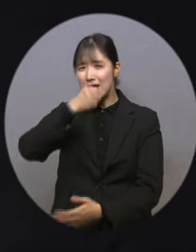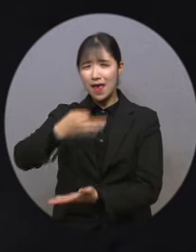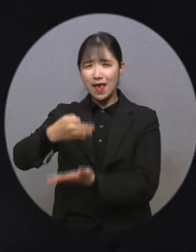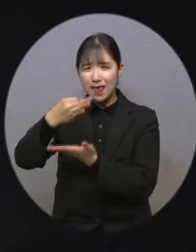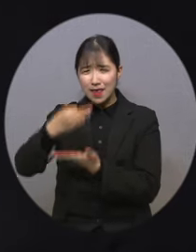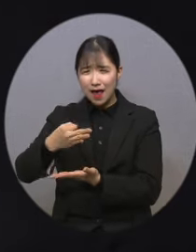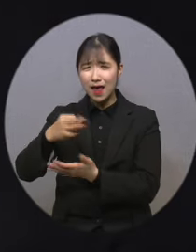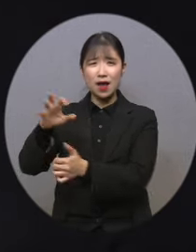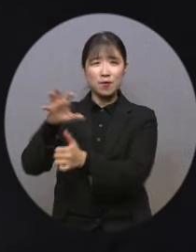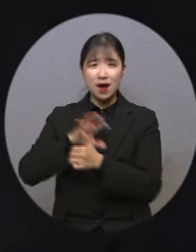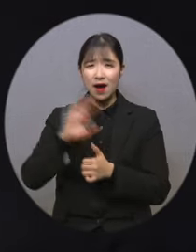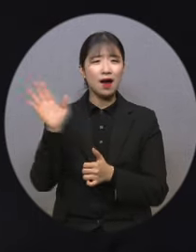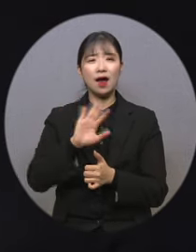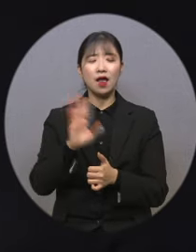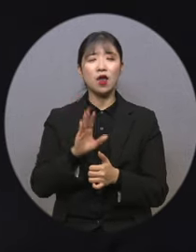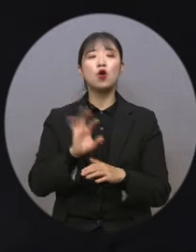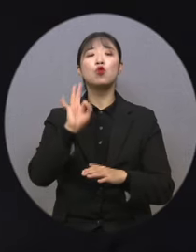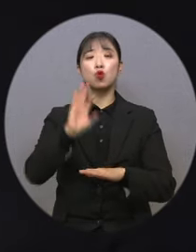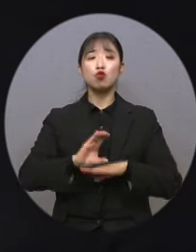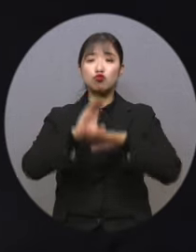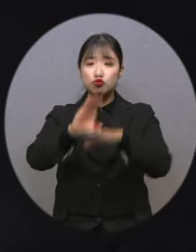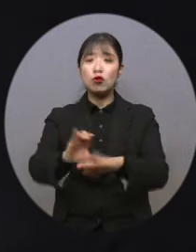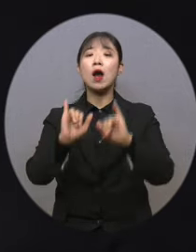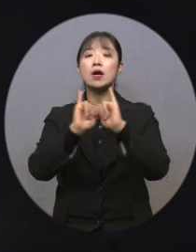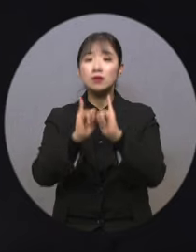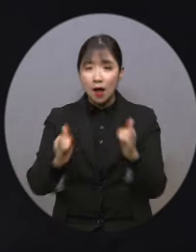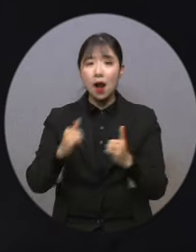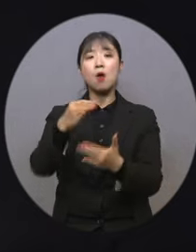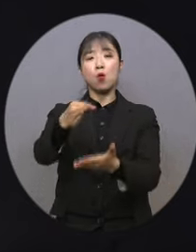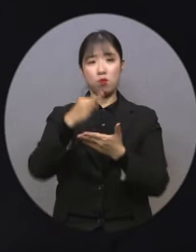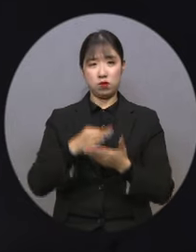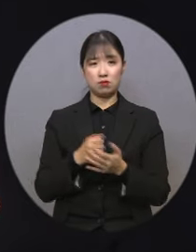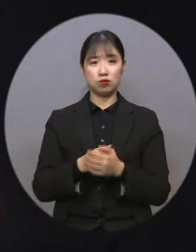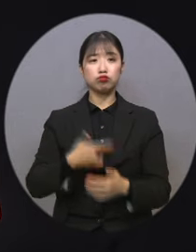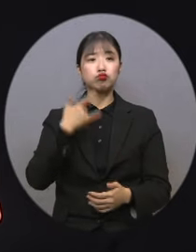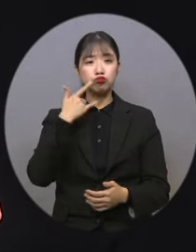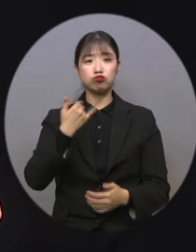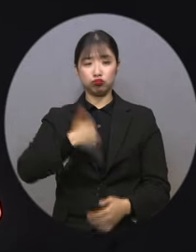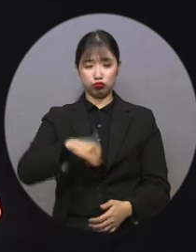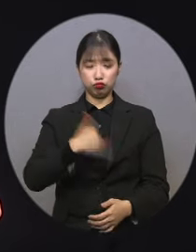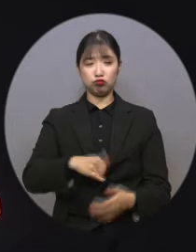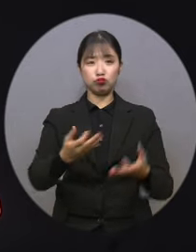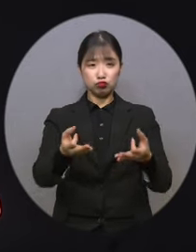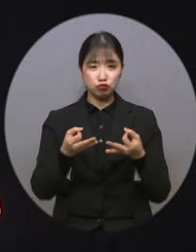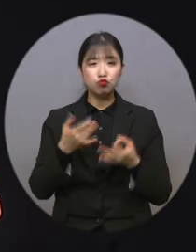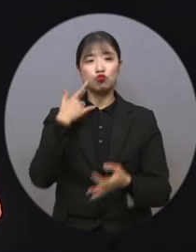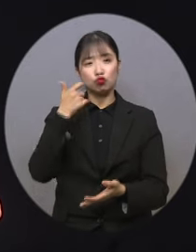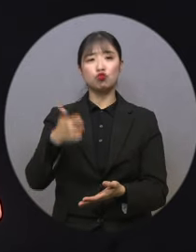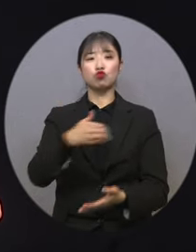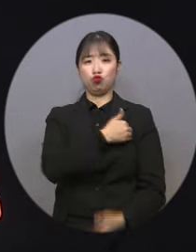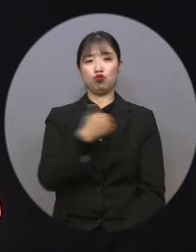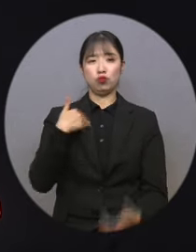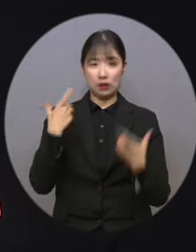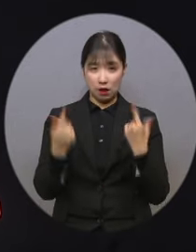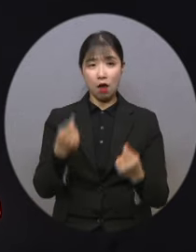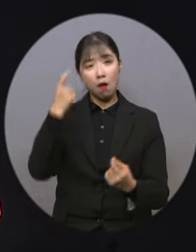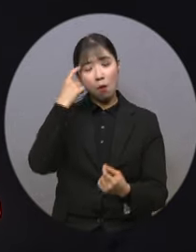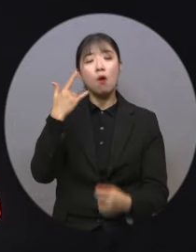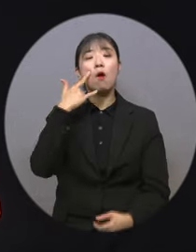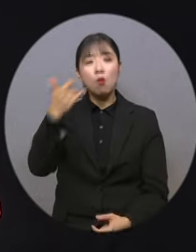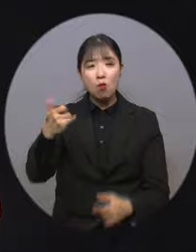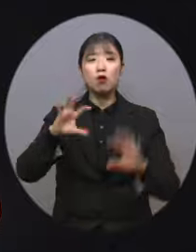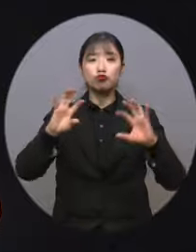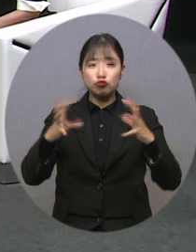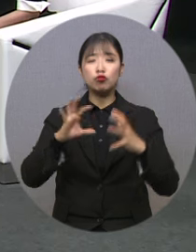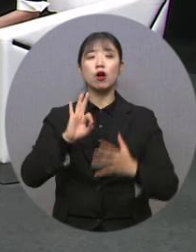투자자가 받아내는 배당금 이라 자식 앞에 부모가 떠 되요 어머니 아버지가 국가의 그 많은 투자를 했으면